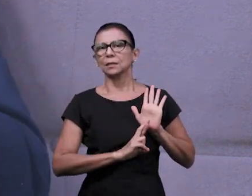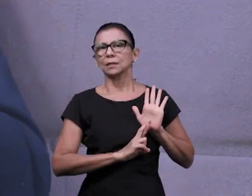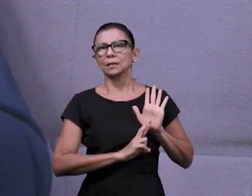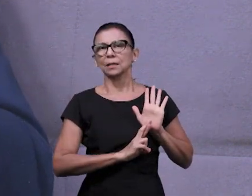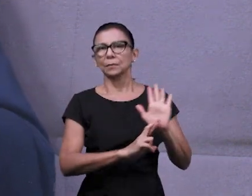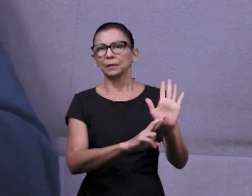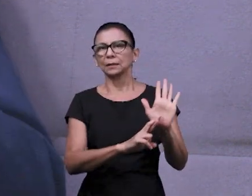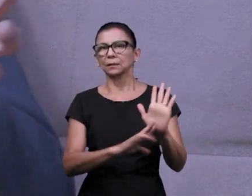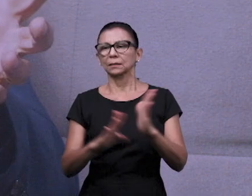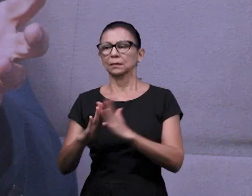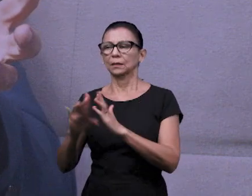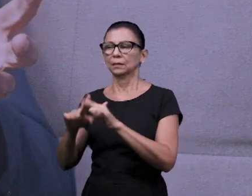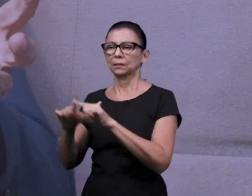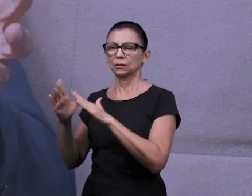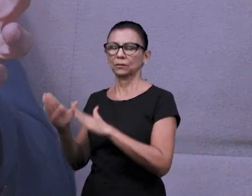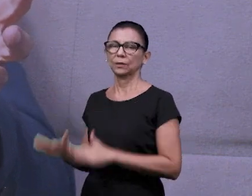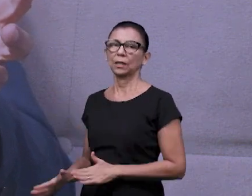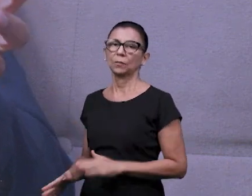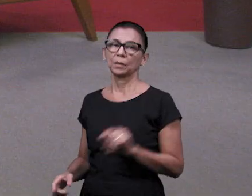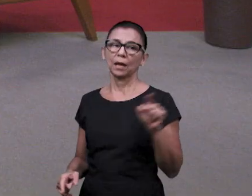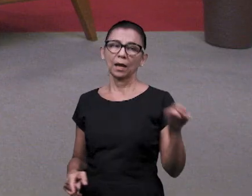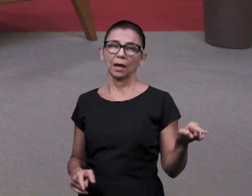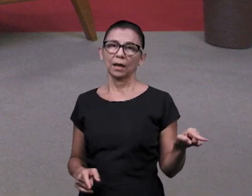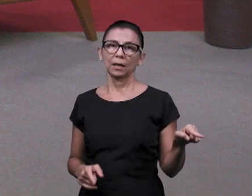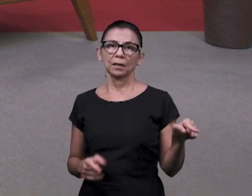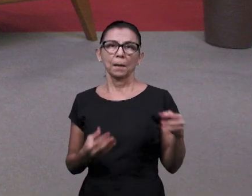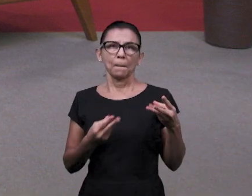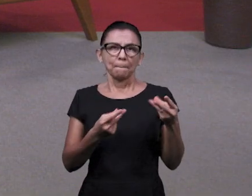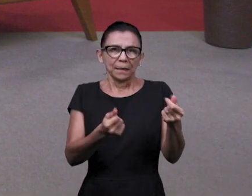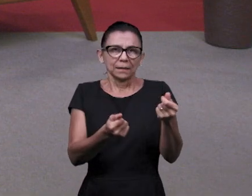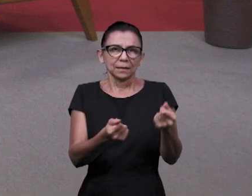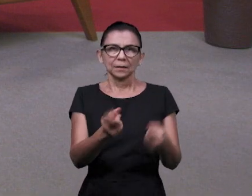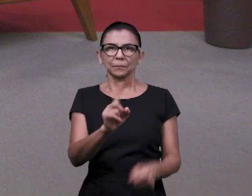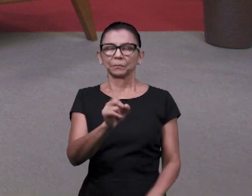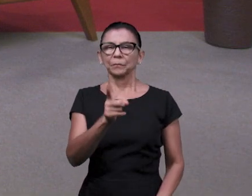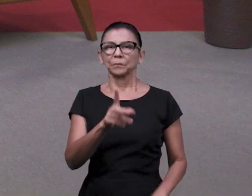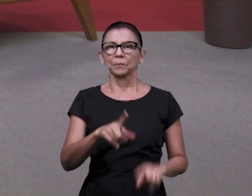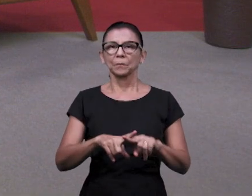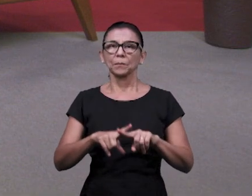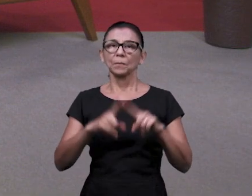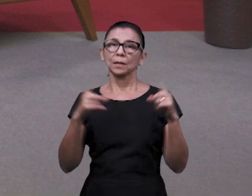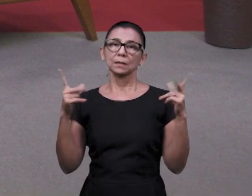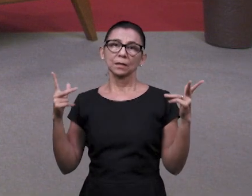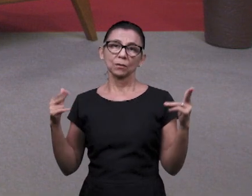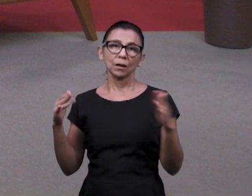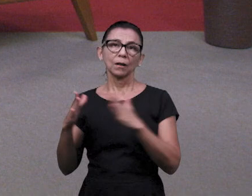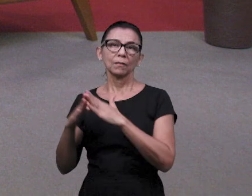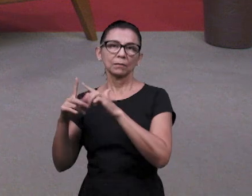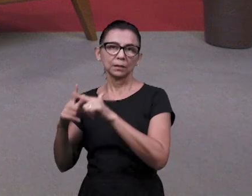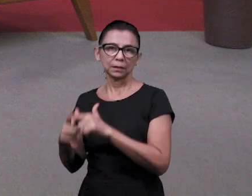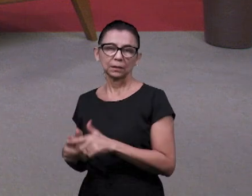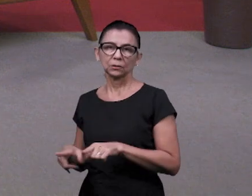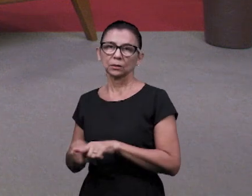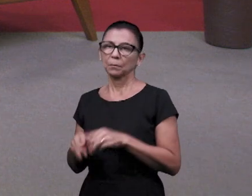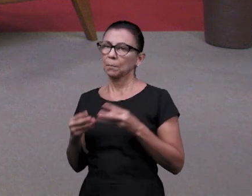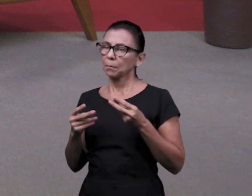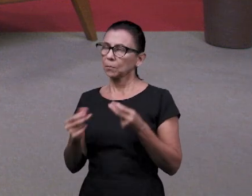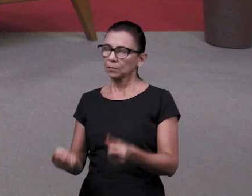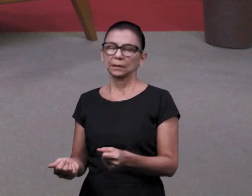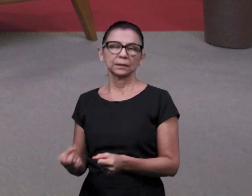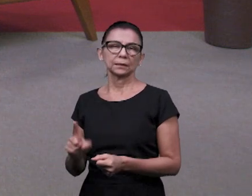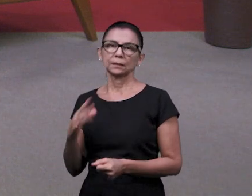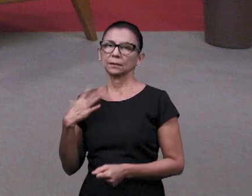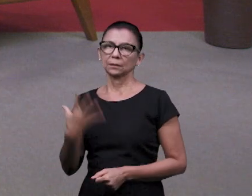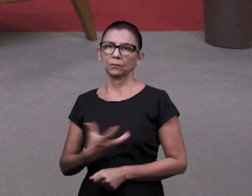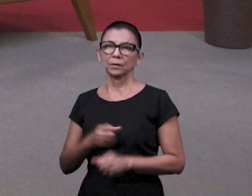l'Église fidèle, qui ne méritait pas, mais a été rachetée pour être à côté du roi. L'Église a